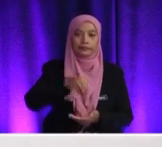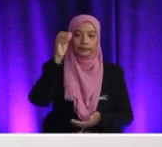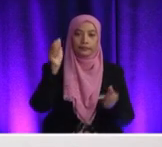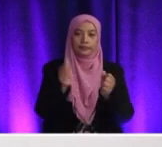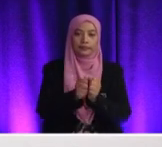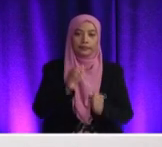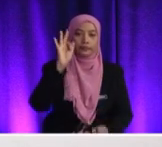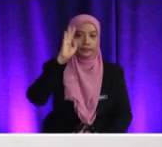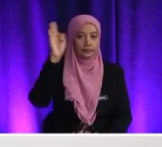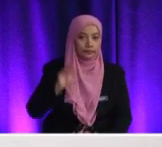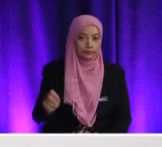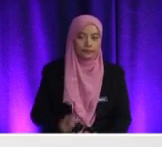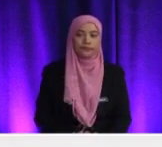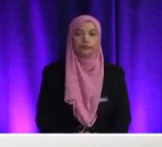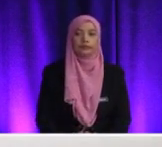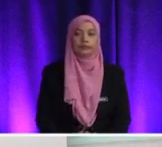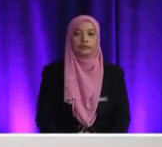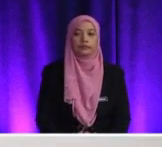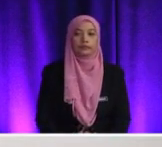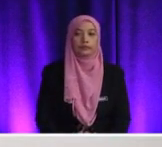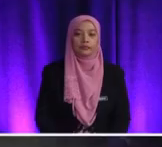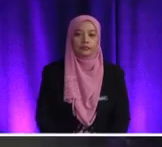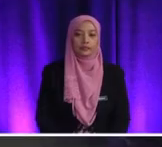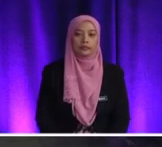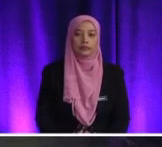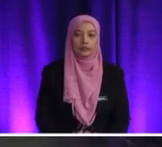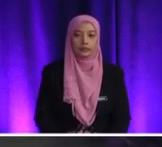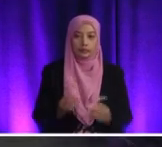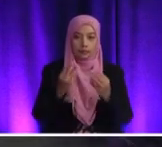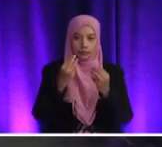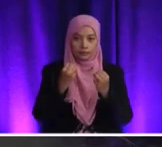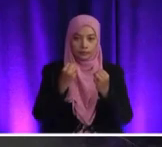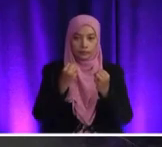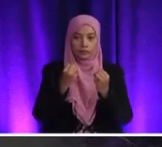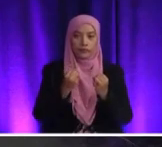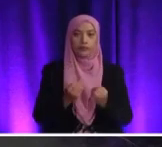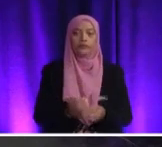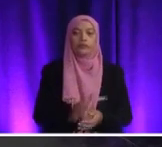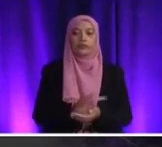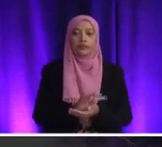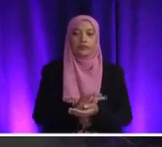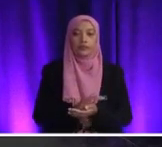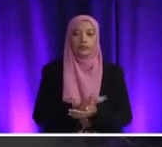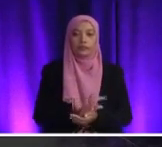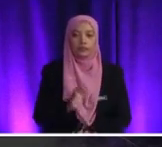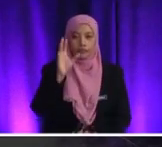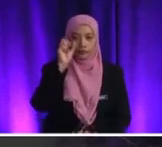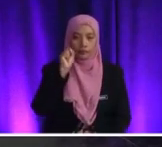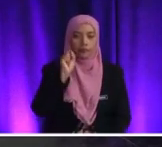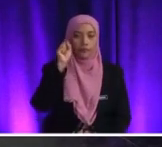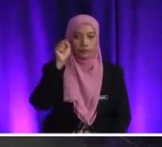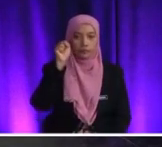anak hadapi peperiksaan SPM tak lama lagi Betul dek jadi hari ini kita akan Belajarlah tentang